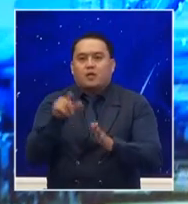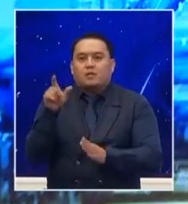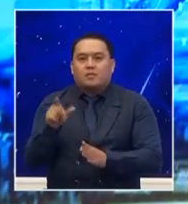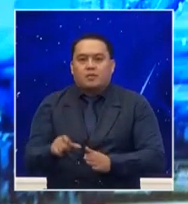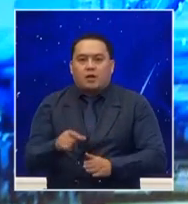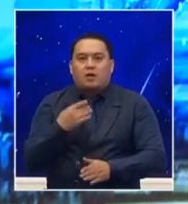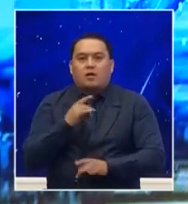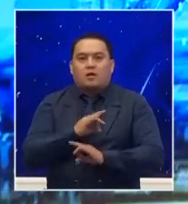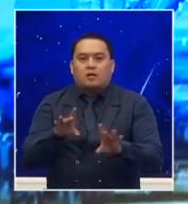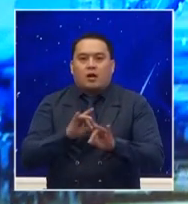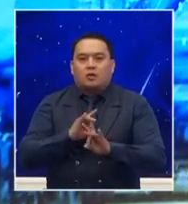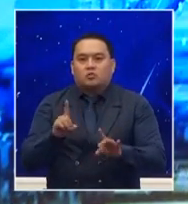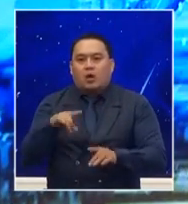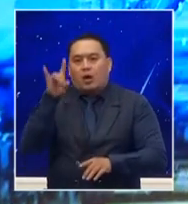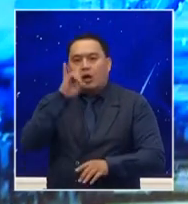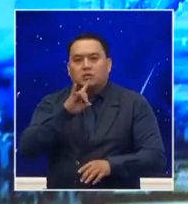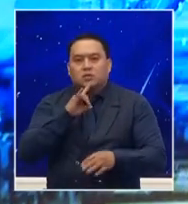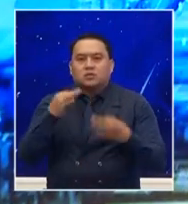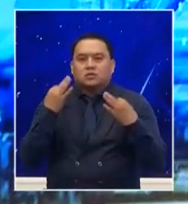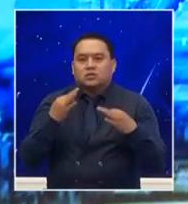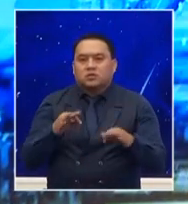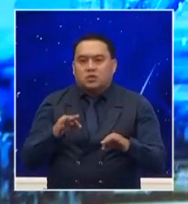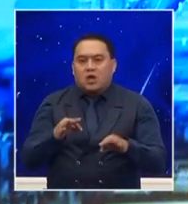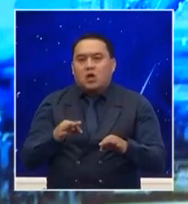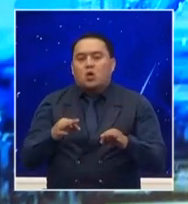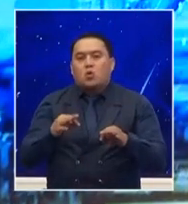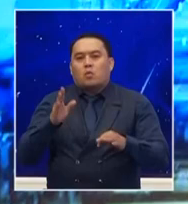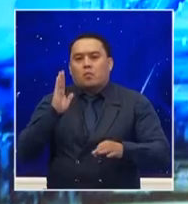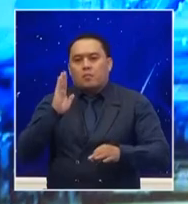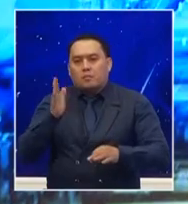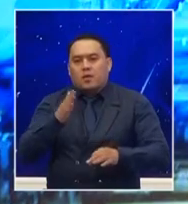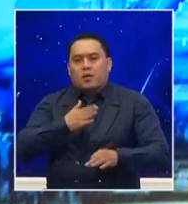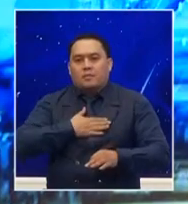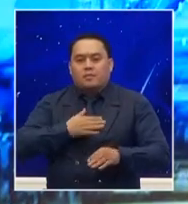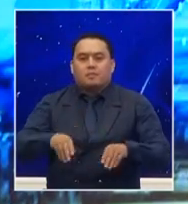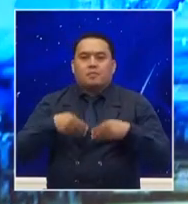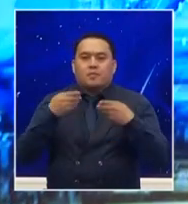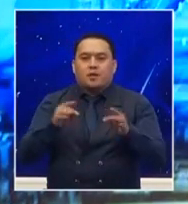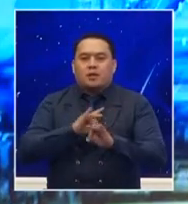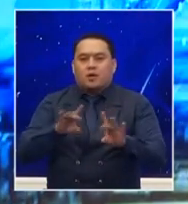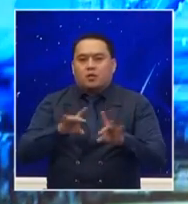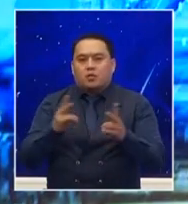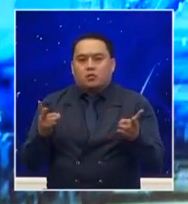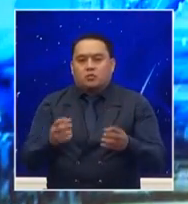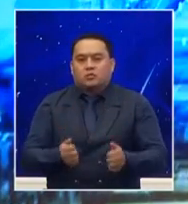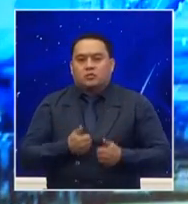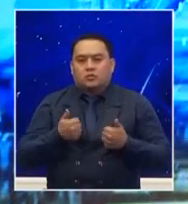Майра Айсинаның пікірінше, енді әр қазақстандық тәуелсіздікке мен не бере алам деп қарекет етуі